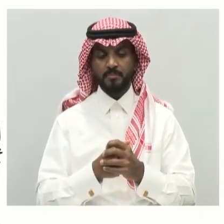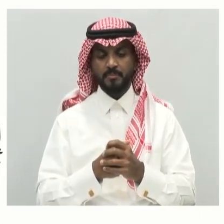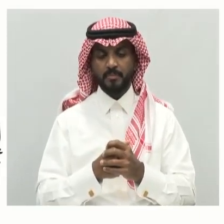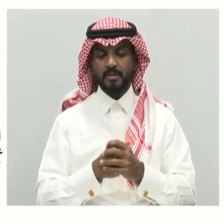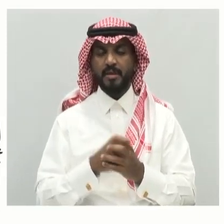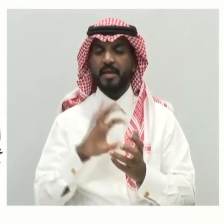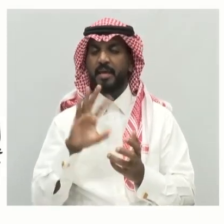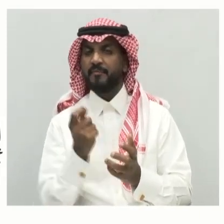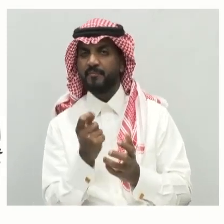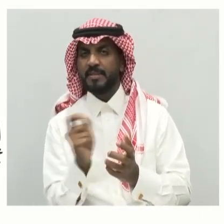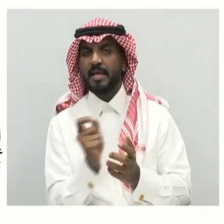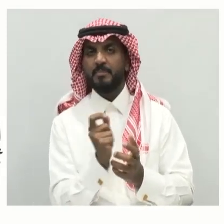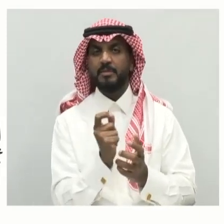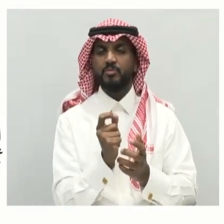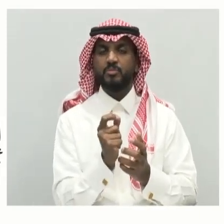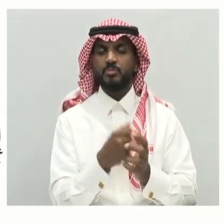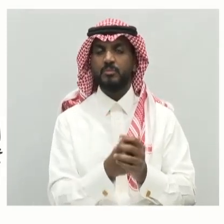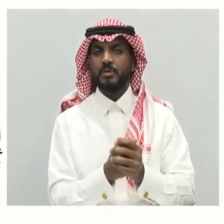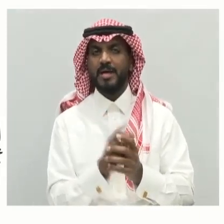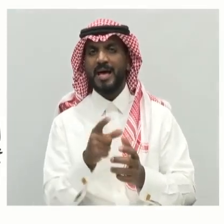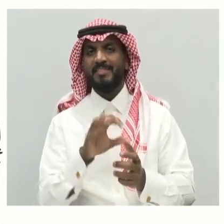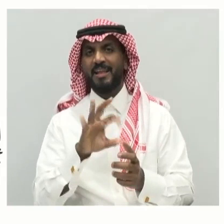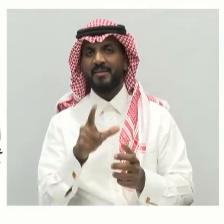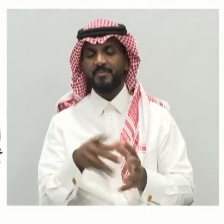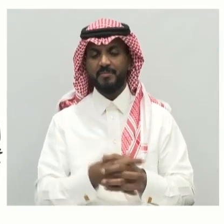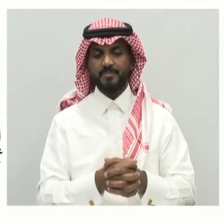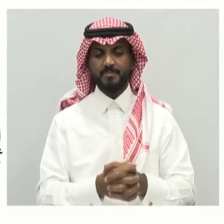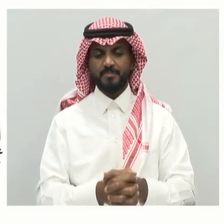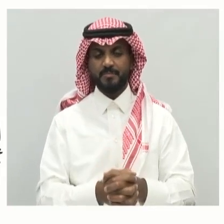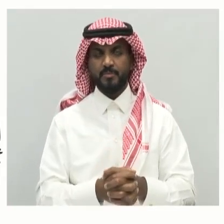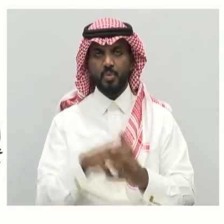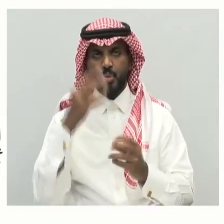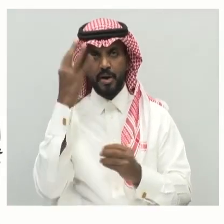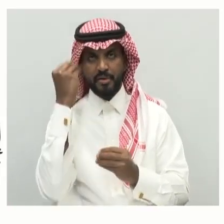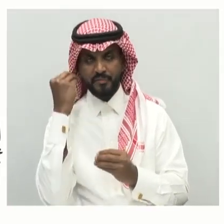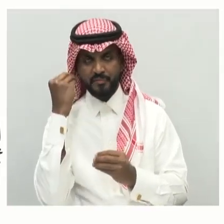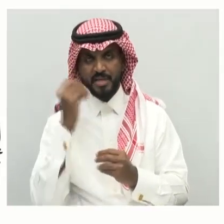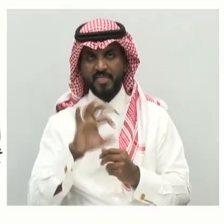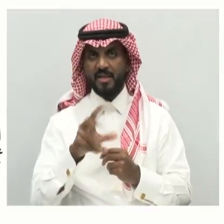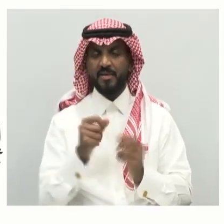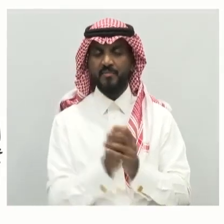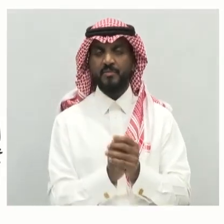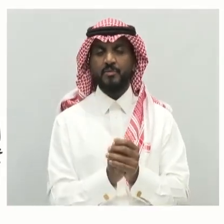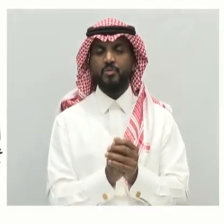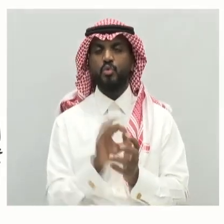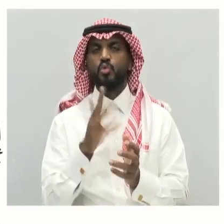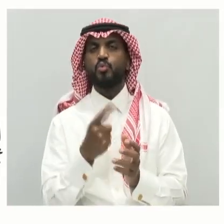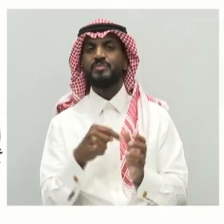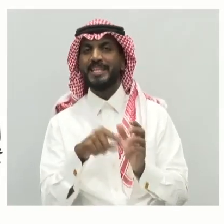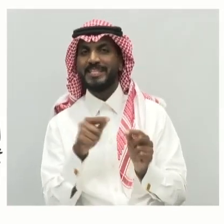كيفيه كتابه ورسم هذا الحرف وعرفنا ان هذا الحرف من الحروف التي